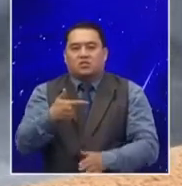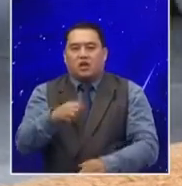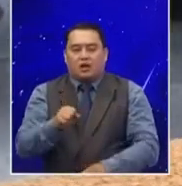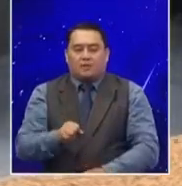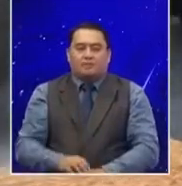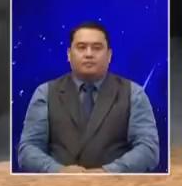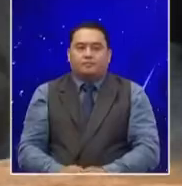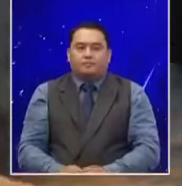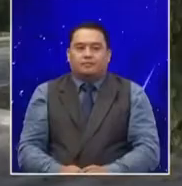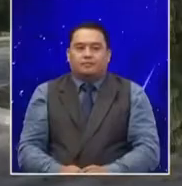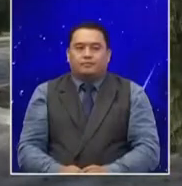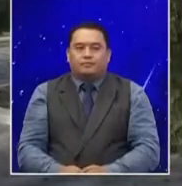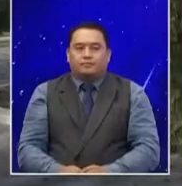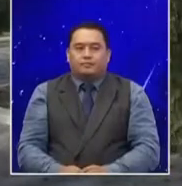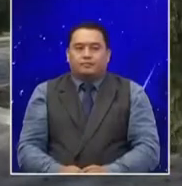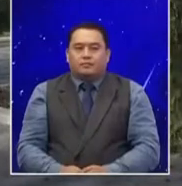земли.